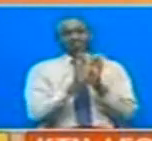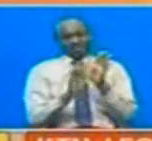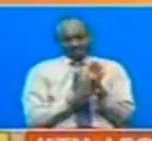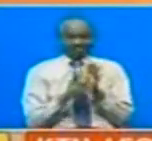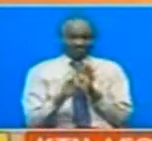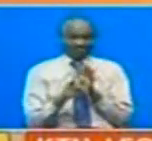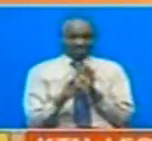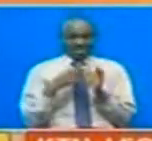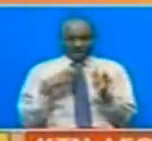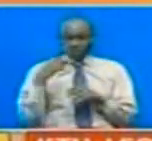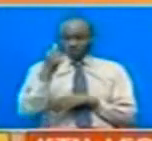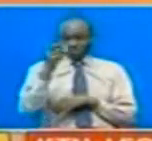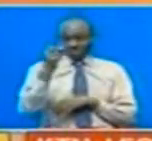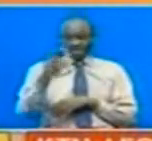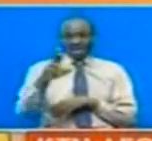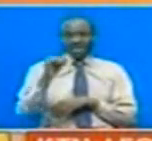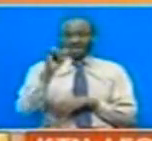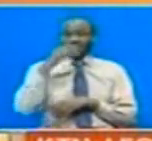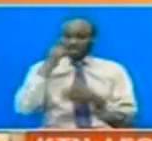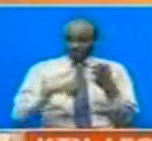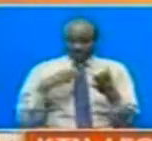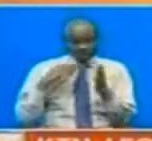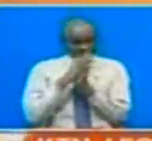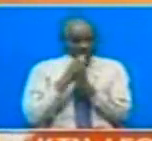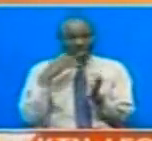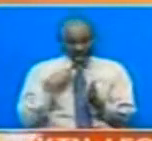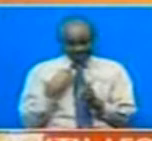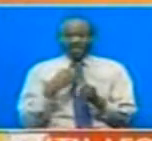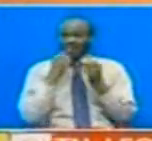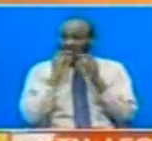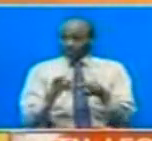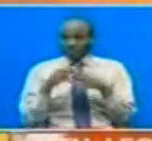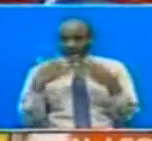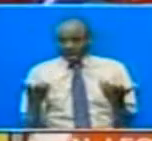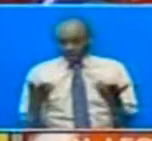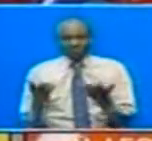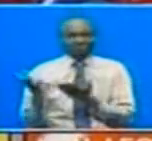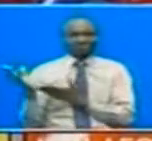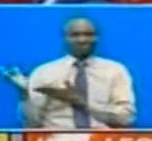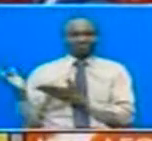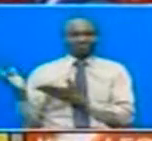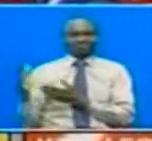hiyo. Elvis Koskei amefuatilia kauli hizo na kutuandalia taarifa ifuatayo.